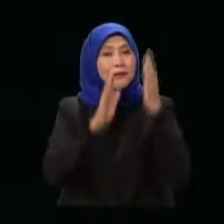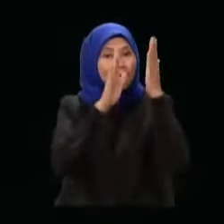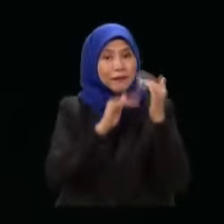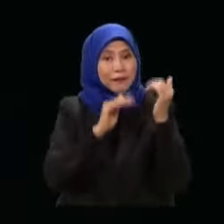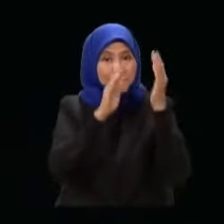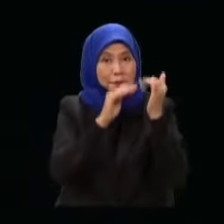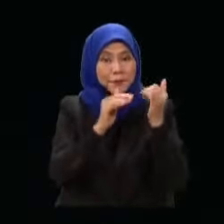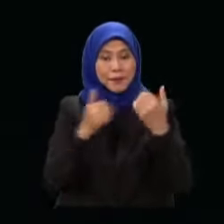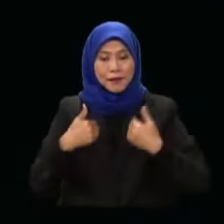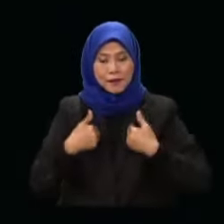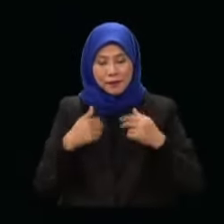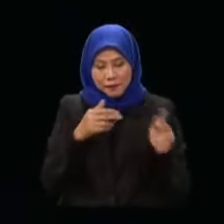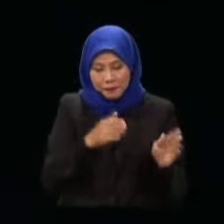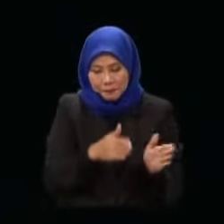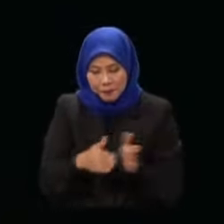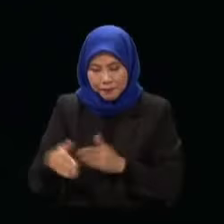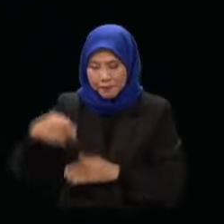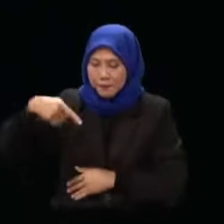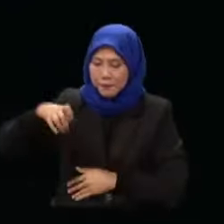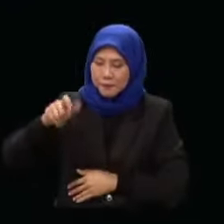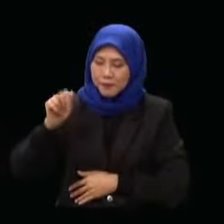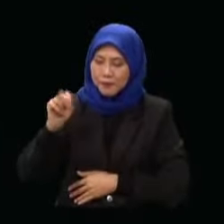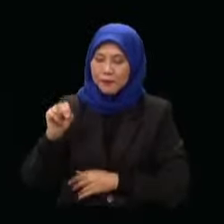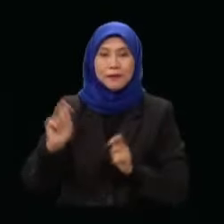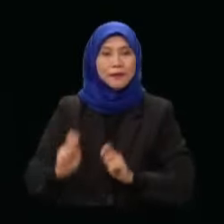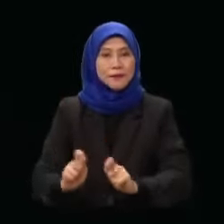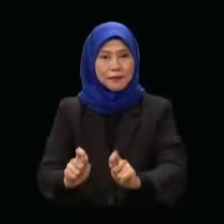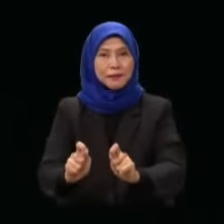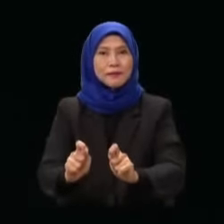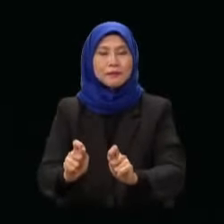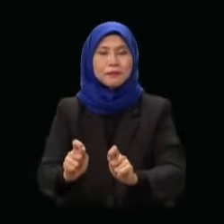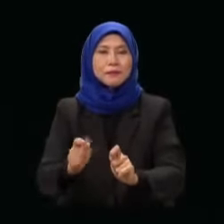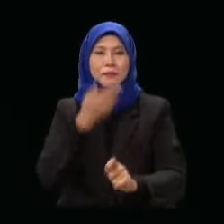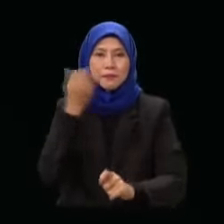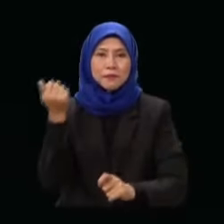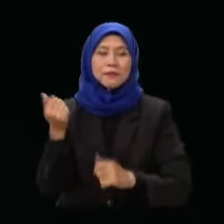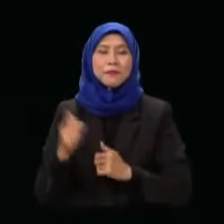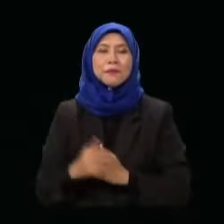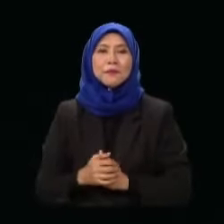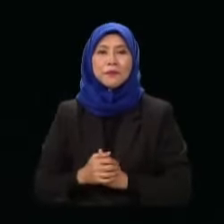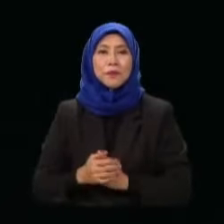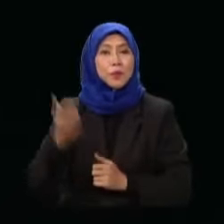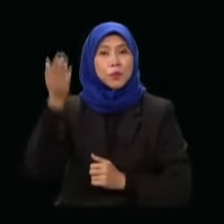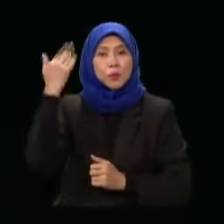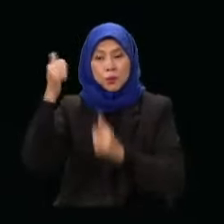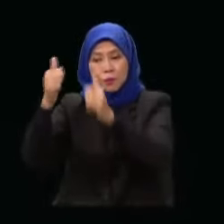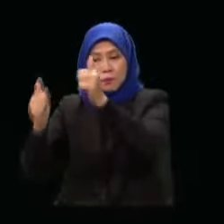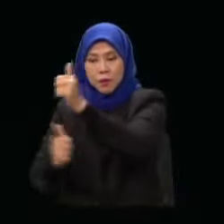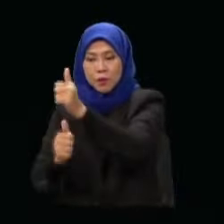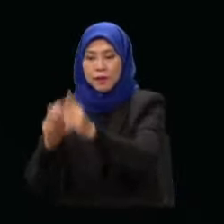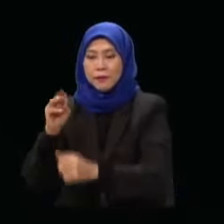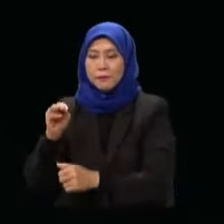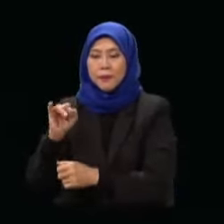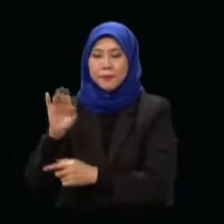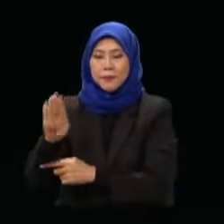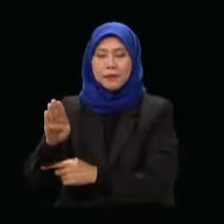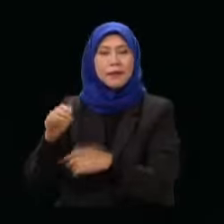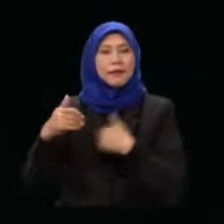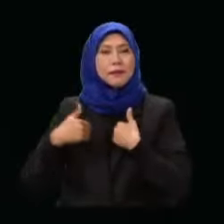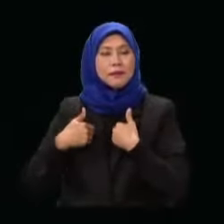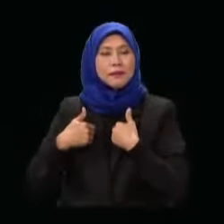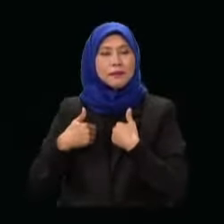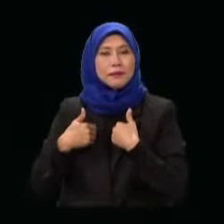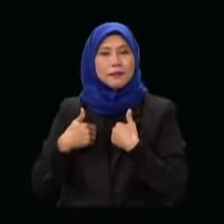garam dengan nada pelan namun awal-awal kalau dulu di bawah MLB dulu ada empat